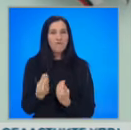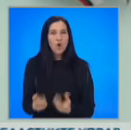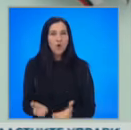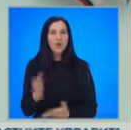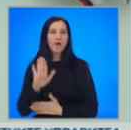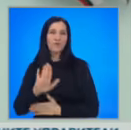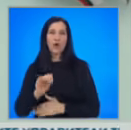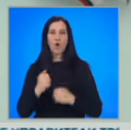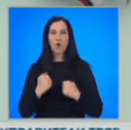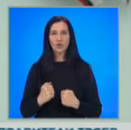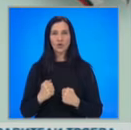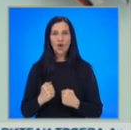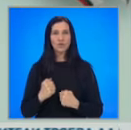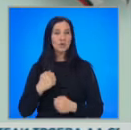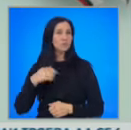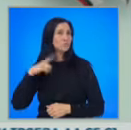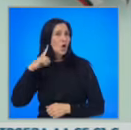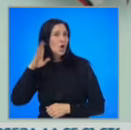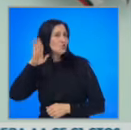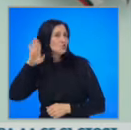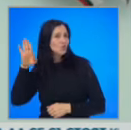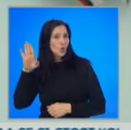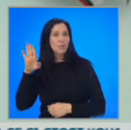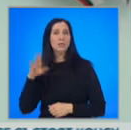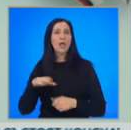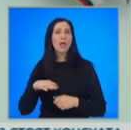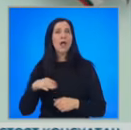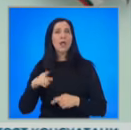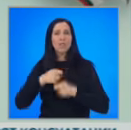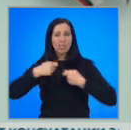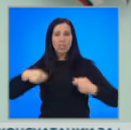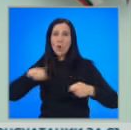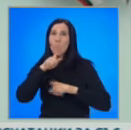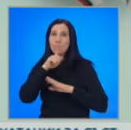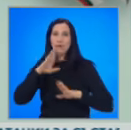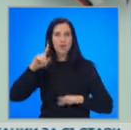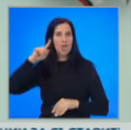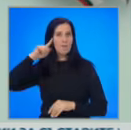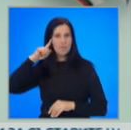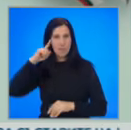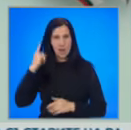него очаквания. Чуха се дълго премълчавани мнения.